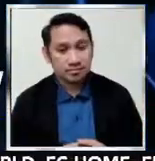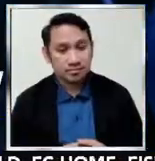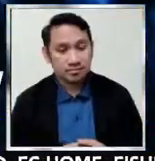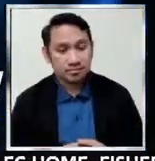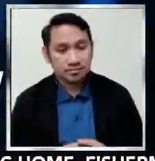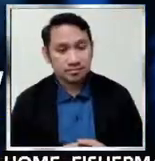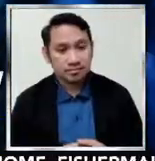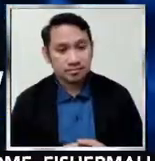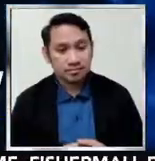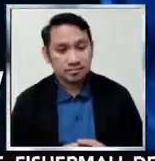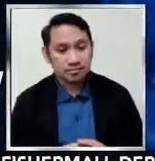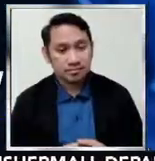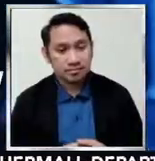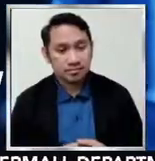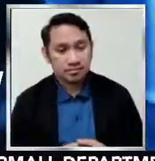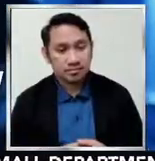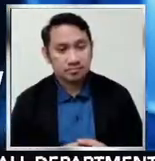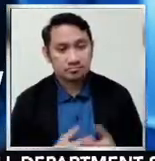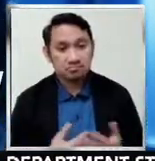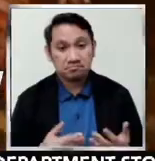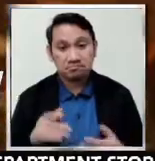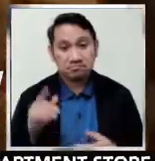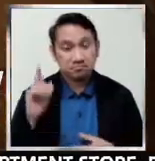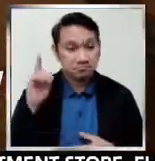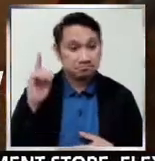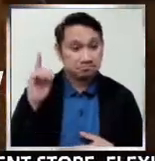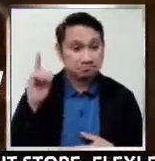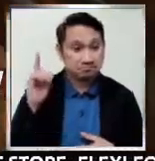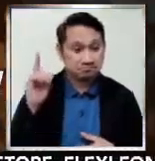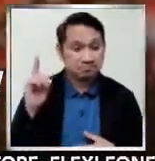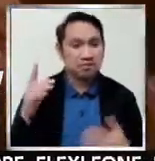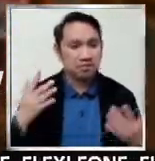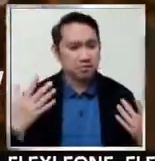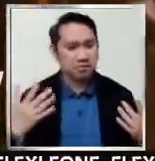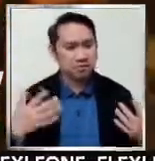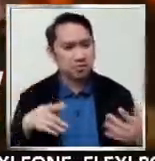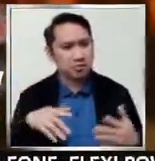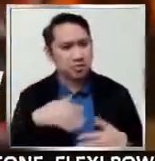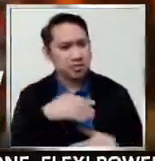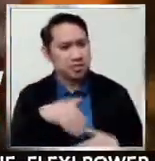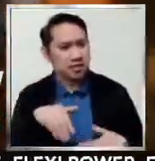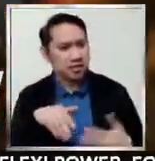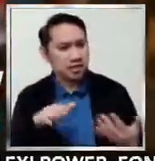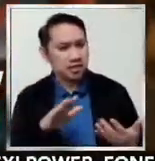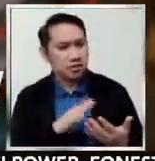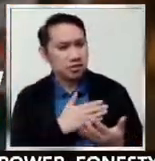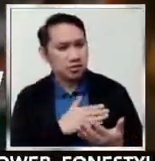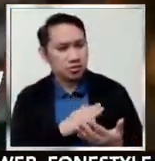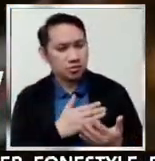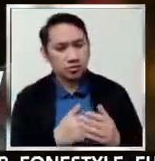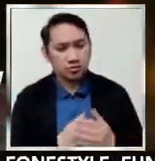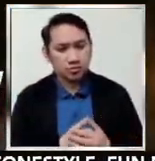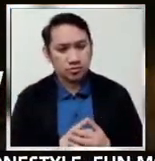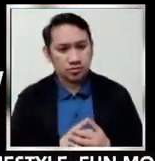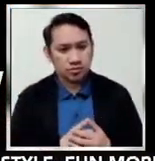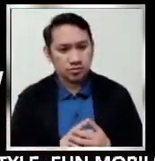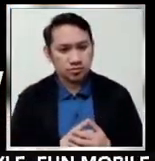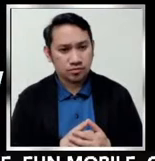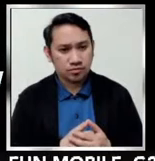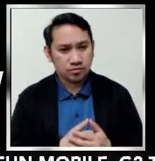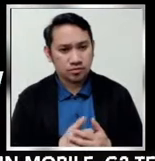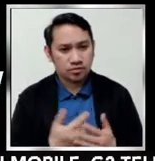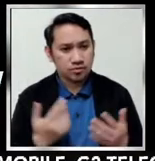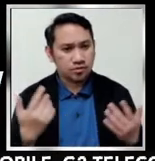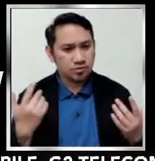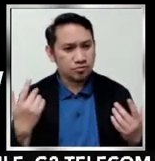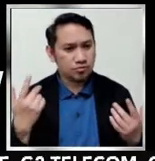Very daring si 17 member Jun sa kanyang latest solo single na Psycho. Wicked ang vibes ng song na mismong si Jun